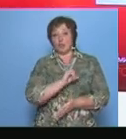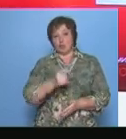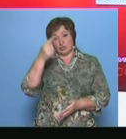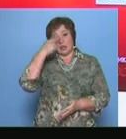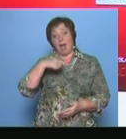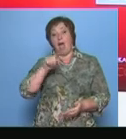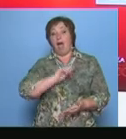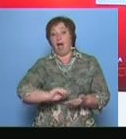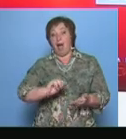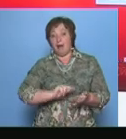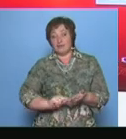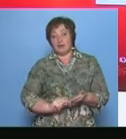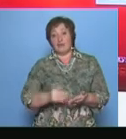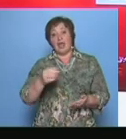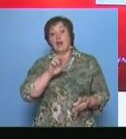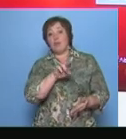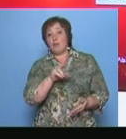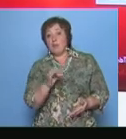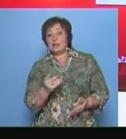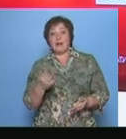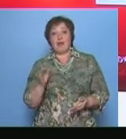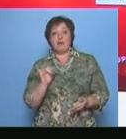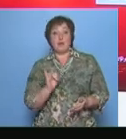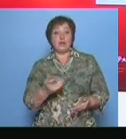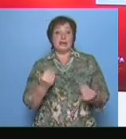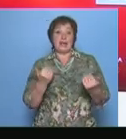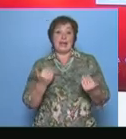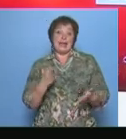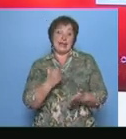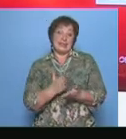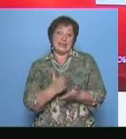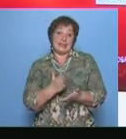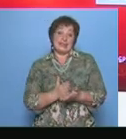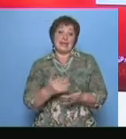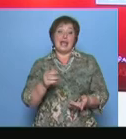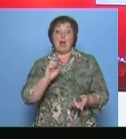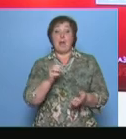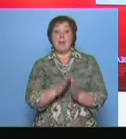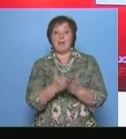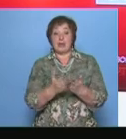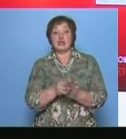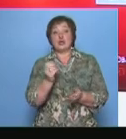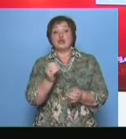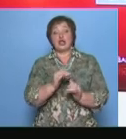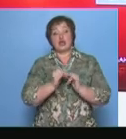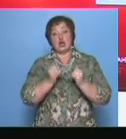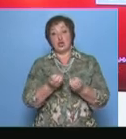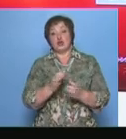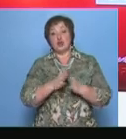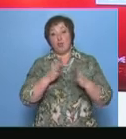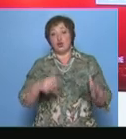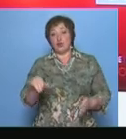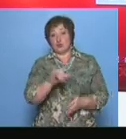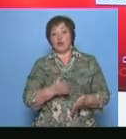Помимо этого, появятся их версии в формате аудиокниги. Есть и библиотеки, где новинок уже скоро станет еще больше. В Удмуртии